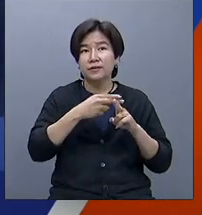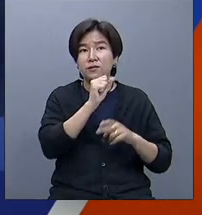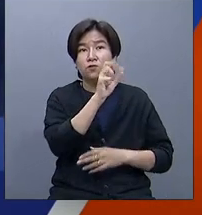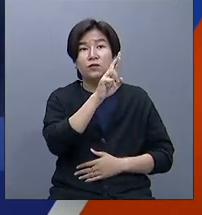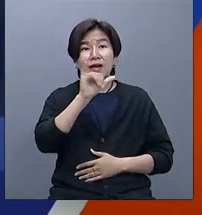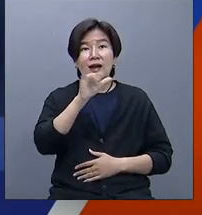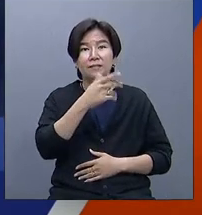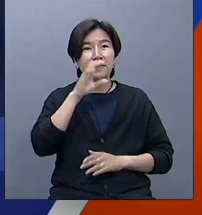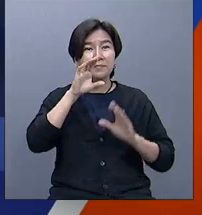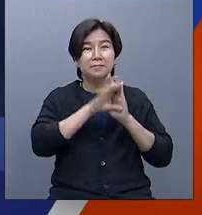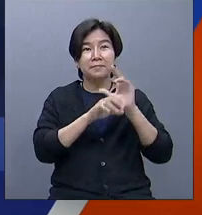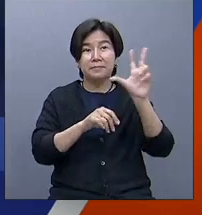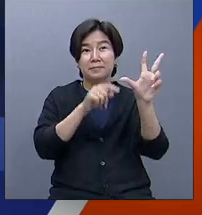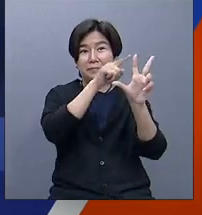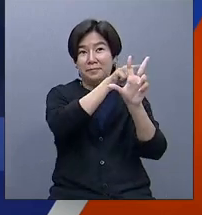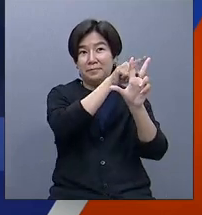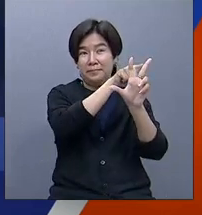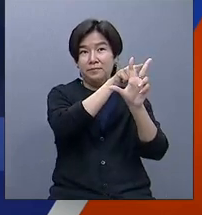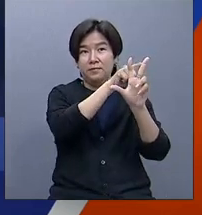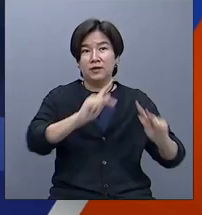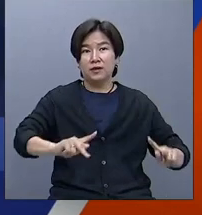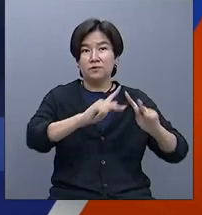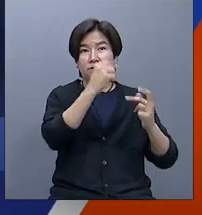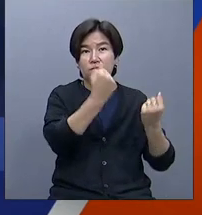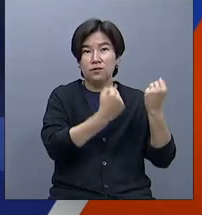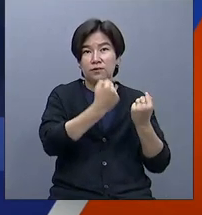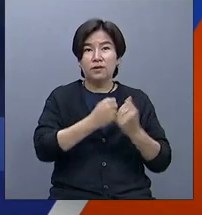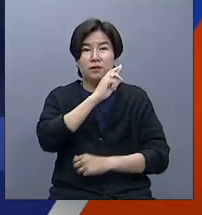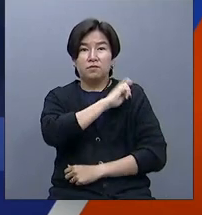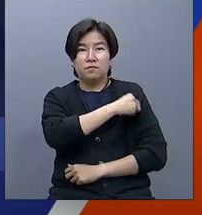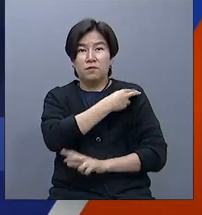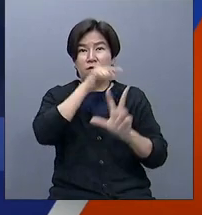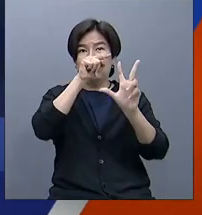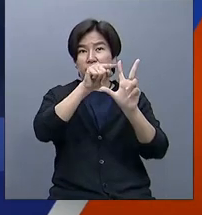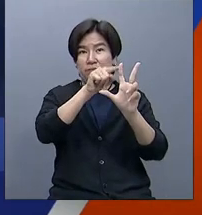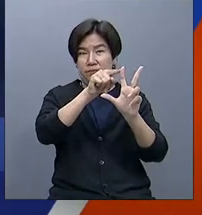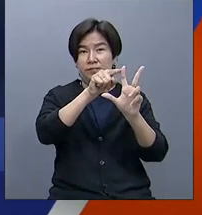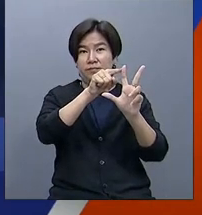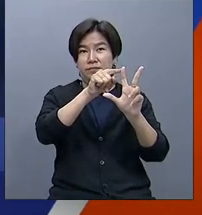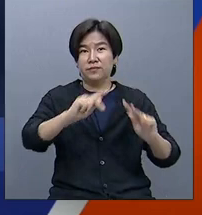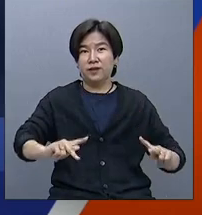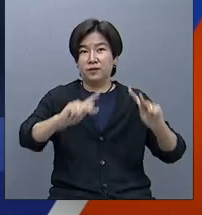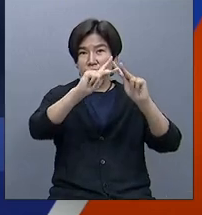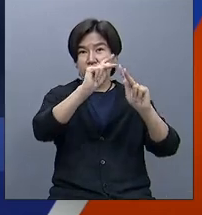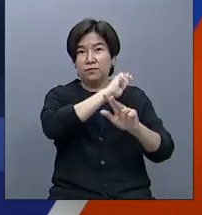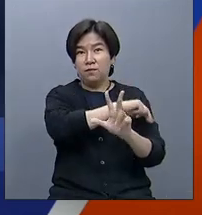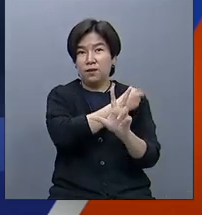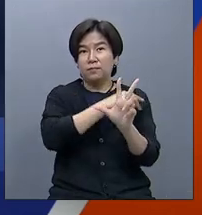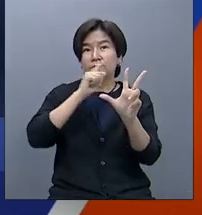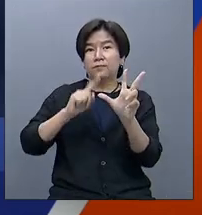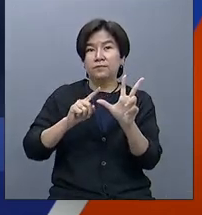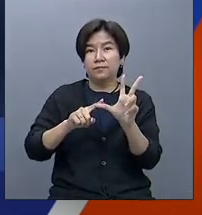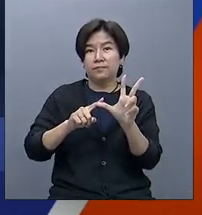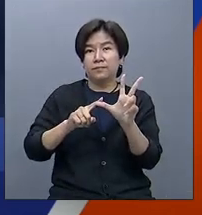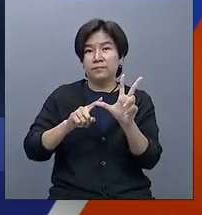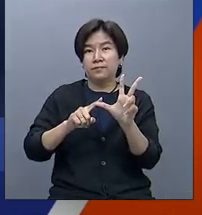จึงรุ่งเรืองกิจนั่งกระทรวงคมนาคมนายแพทย์ชำนาญศรีแก้วนั่งกระทรวงสาธารณสุขนายประเสริฐจันทรวงศ์ทองนั่ง